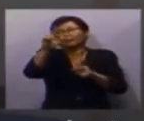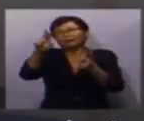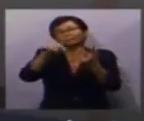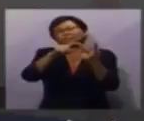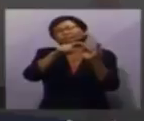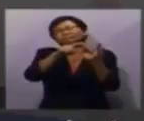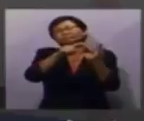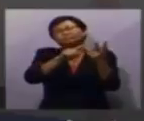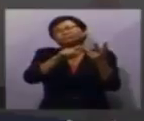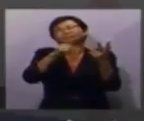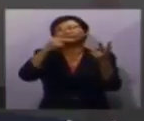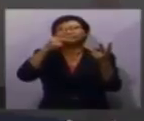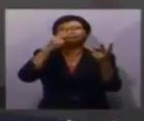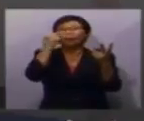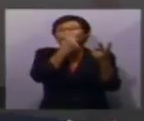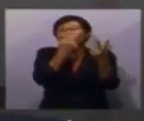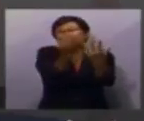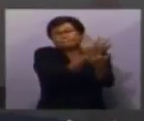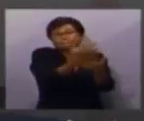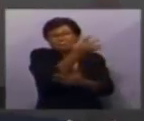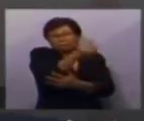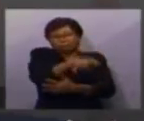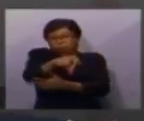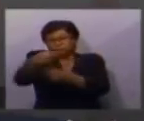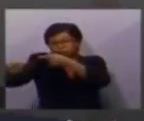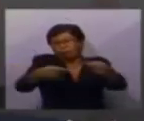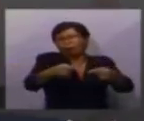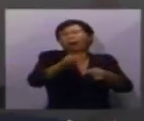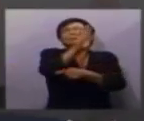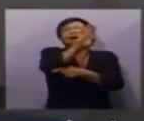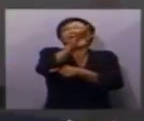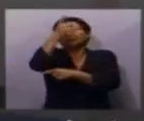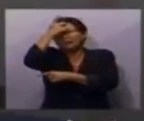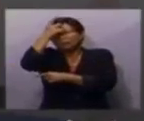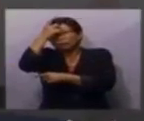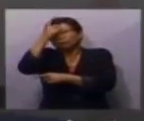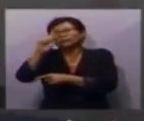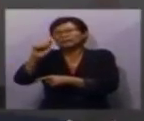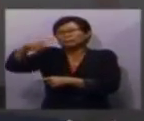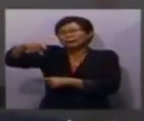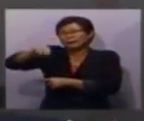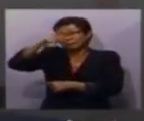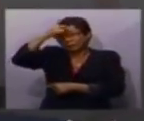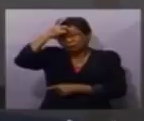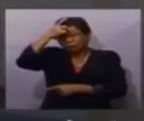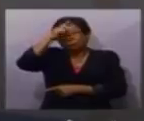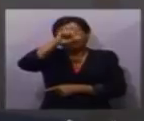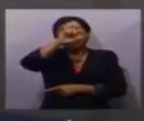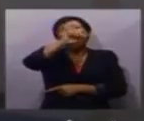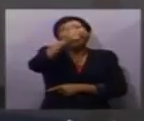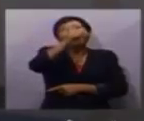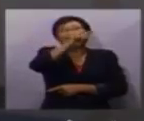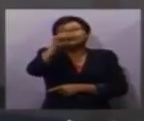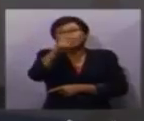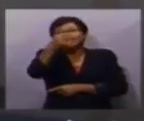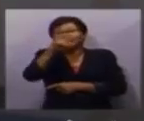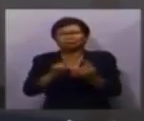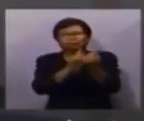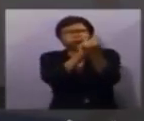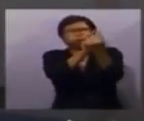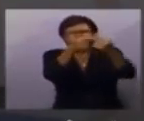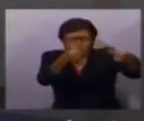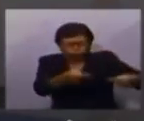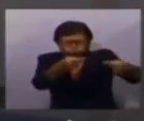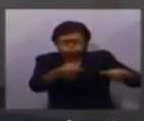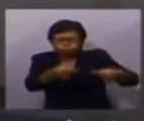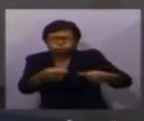Zainuddin. Jika empat penjuru di Pekan, Bagan Datuk menyaksikan timbalan Perdana Menteri Dato' Sri Dr. Mazid Hamidi berdepan